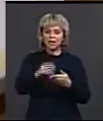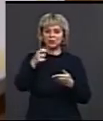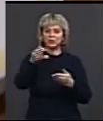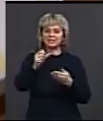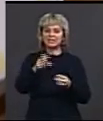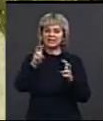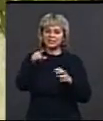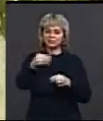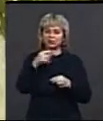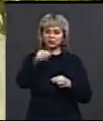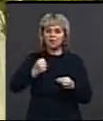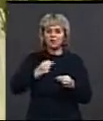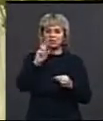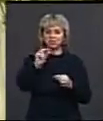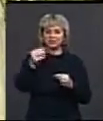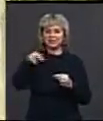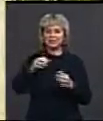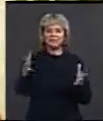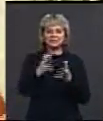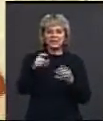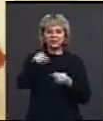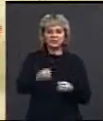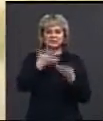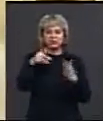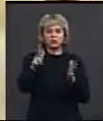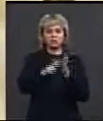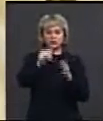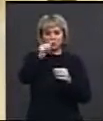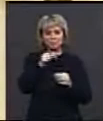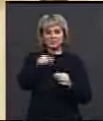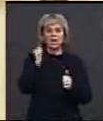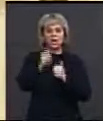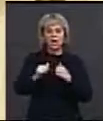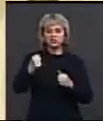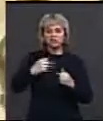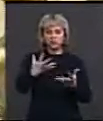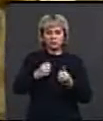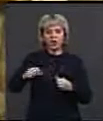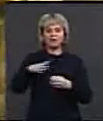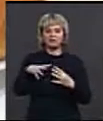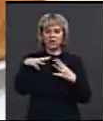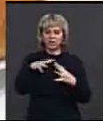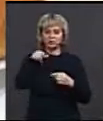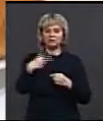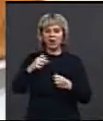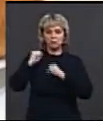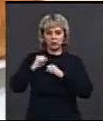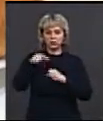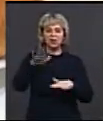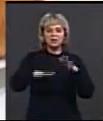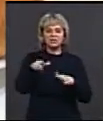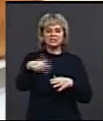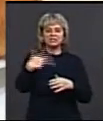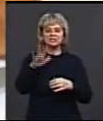Борцаки называют едой воинов Чингисхана. Они сохраняют свежесть 8 месяцев. Каждый воин брал в поход по 2 мешка. Весом всего